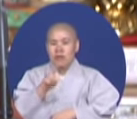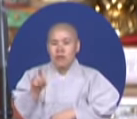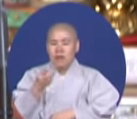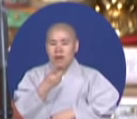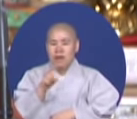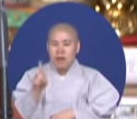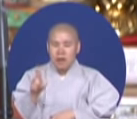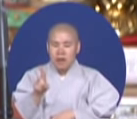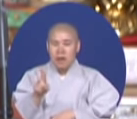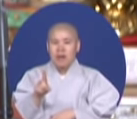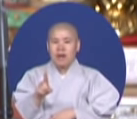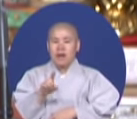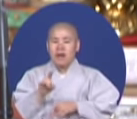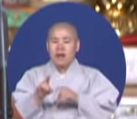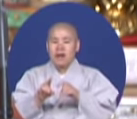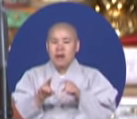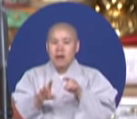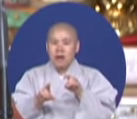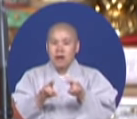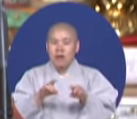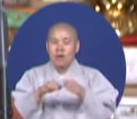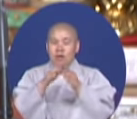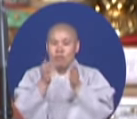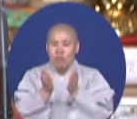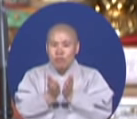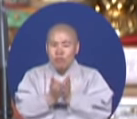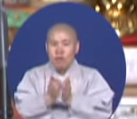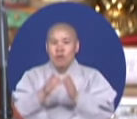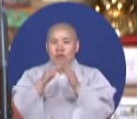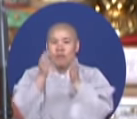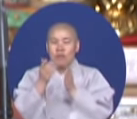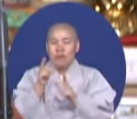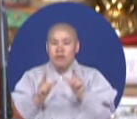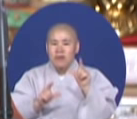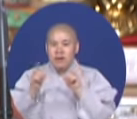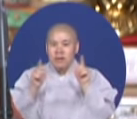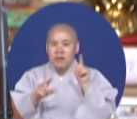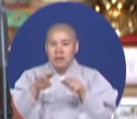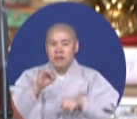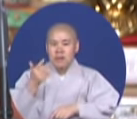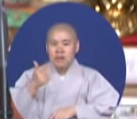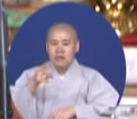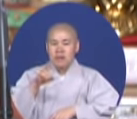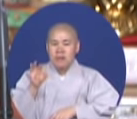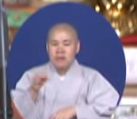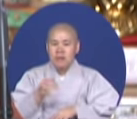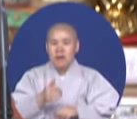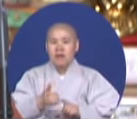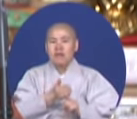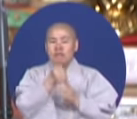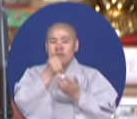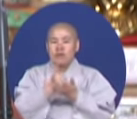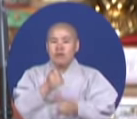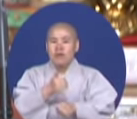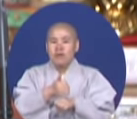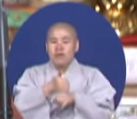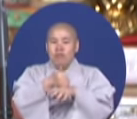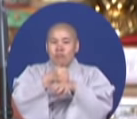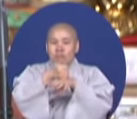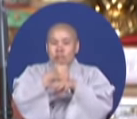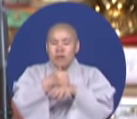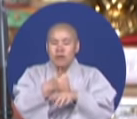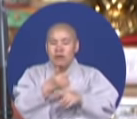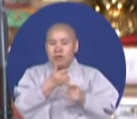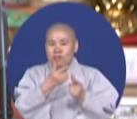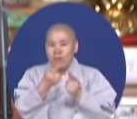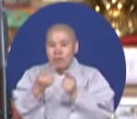불부, 보살부, 신장부가 각부 아니에요. 그 모든 형상이 신장상이나 보살상이나 불상이나 전부 존상인데 모두가